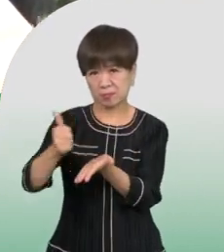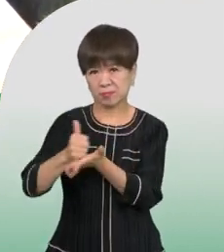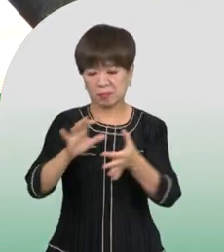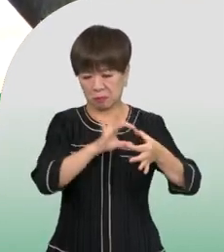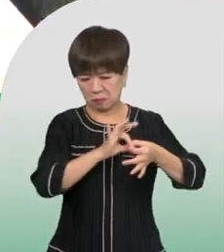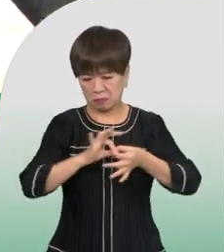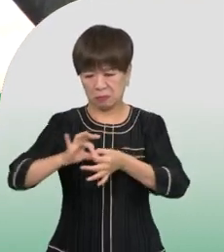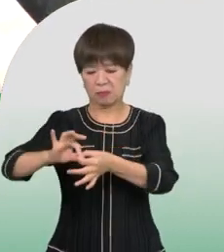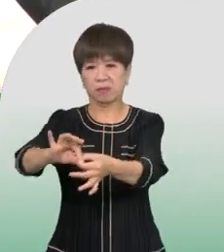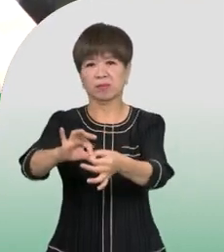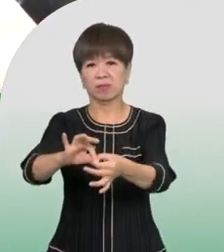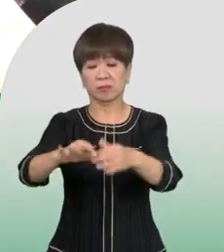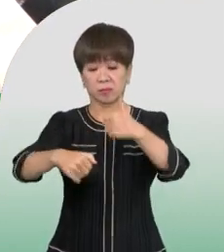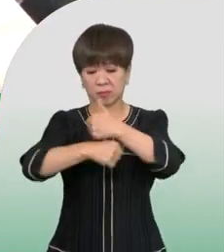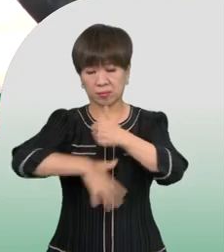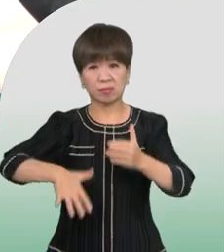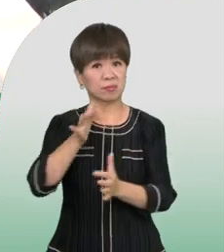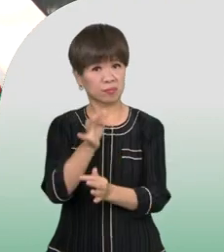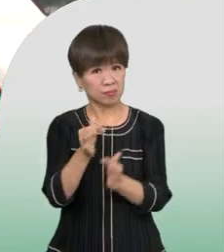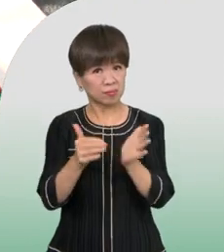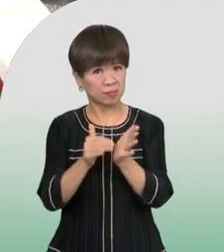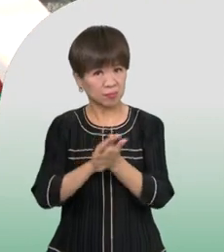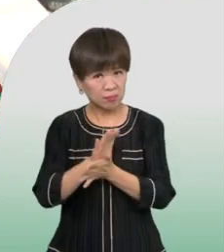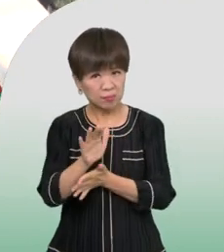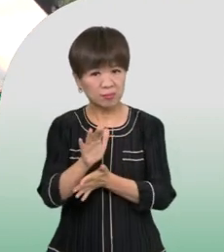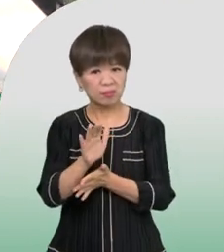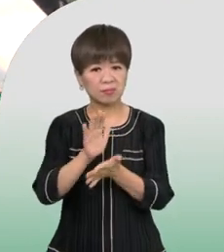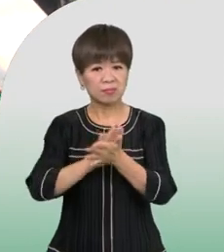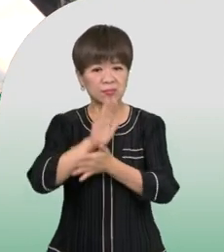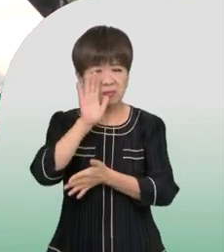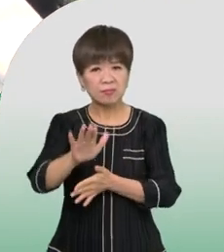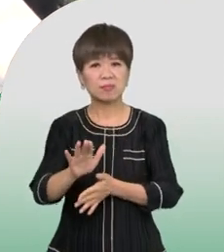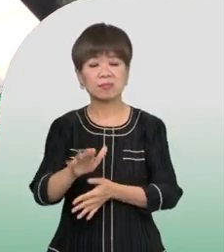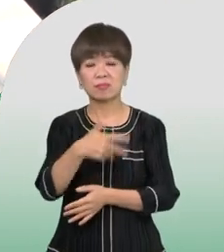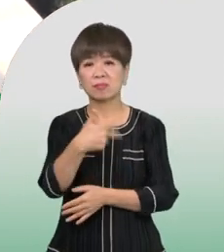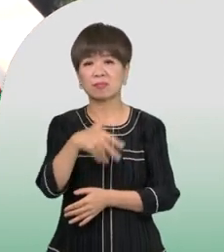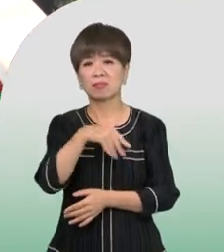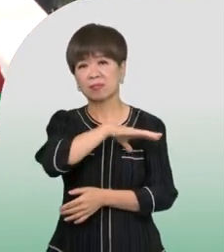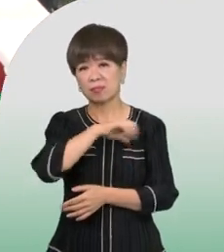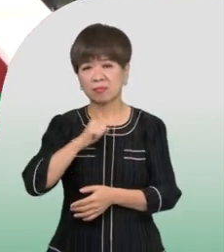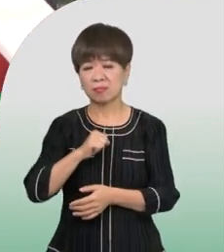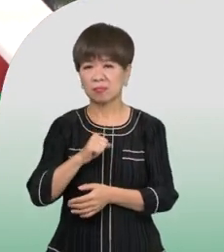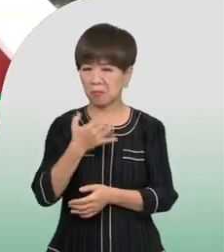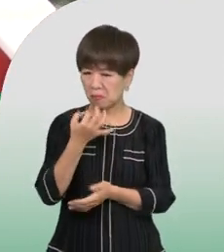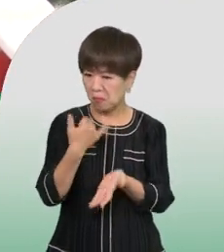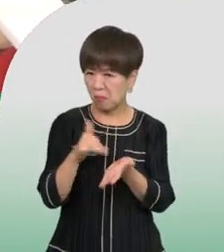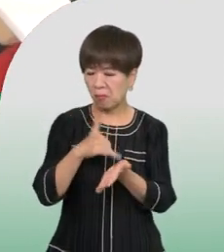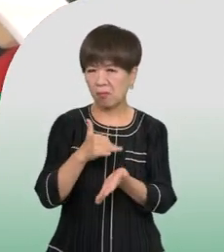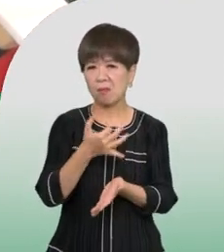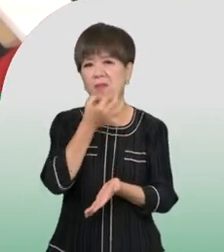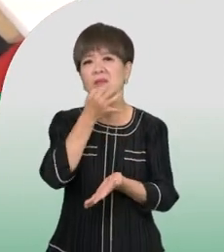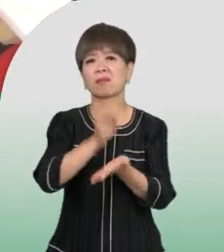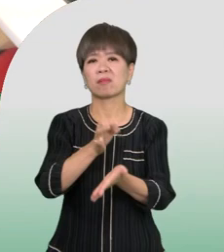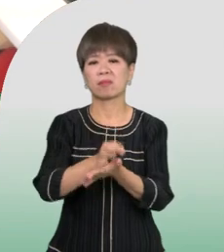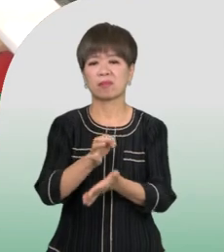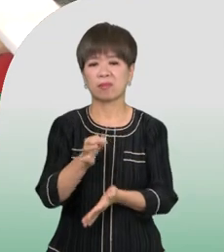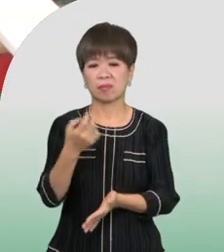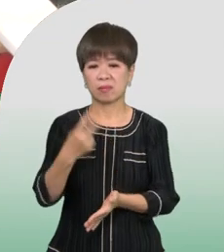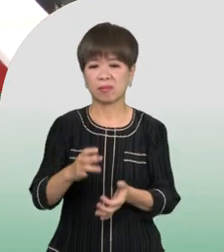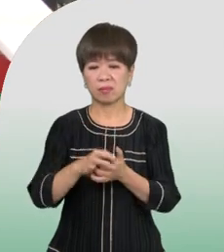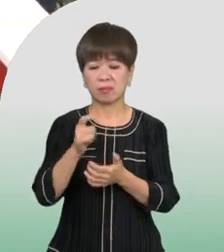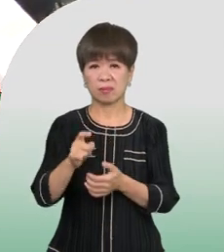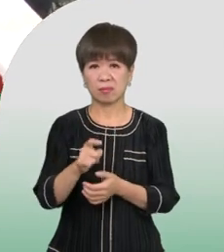那这个整个系统完成之后，那么未来农民他们在取水的成本就会变得非常非常的低，同时它的这